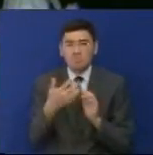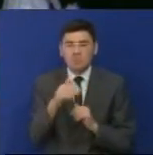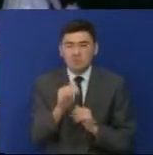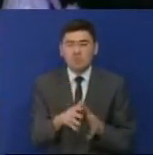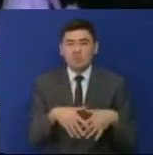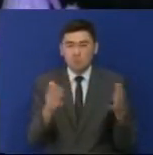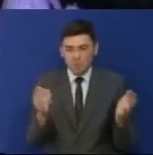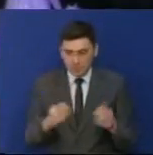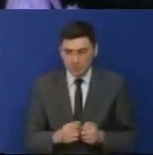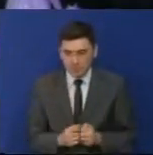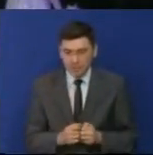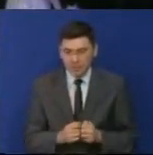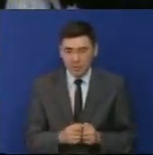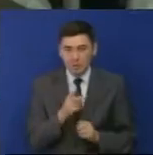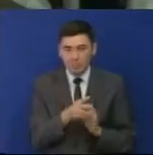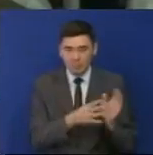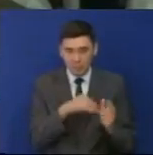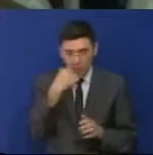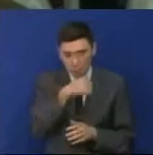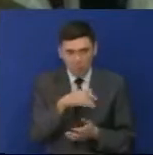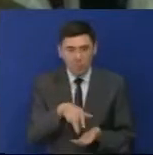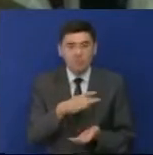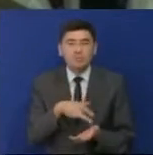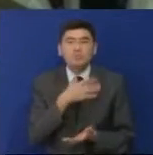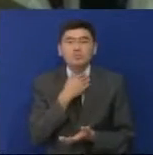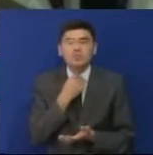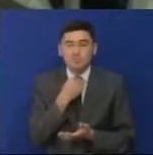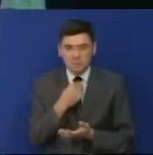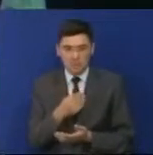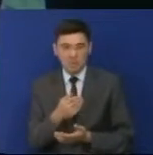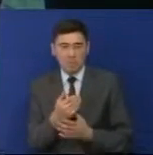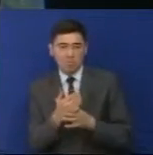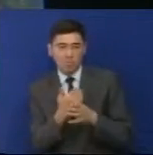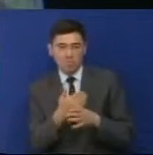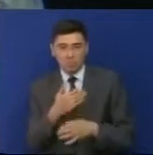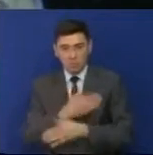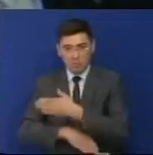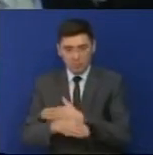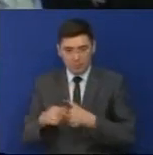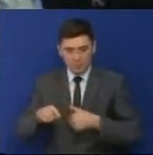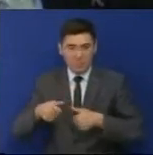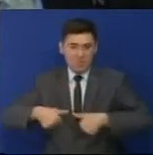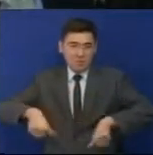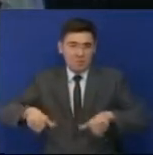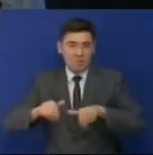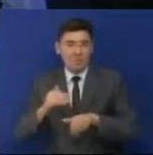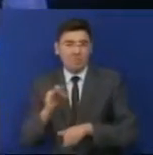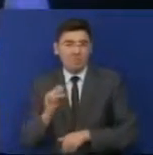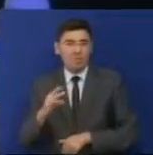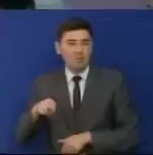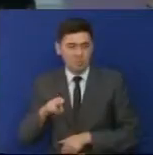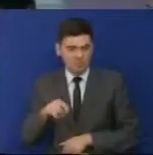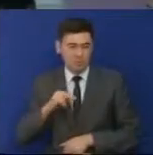асады. 2009 жылдан бері қаламызда Көмек мүгедектер бірлестігі жұмыс істейді. Оның қызметі мүмкіндігі шектеулі